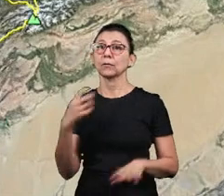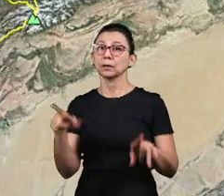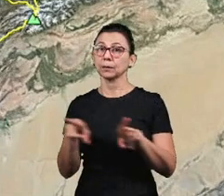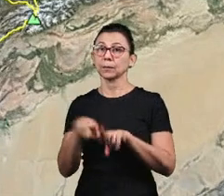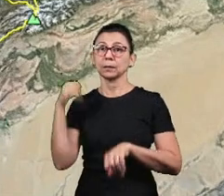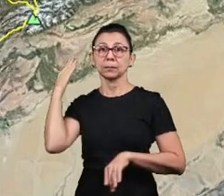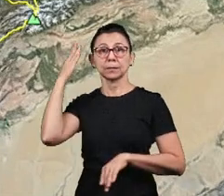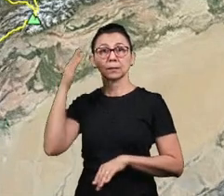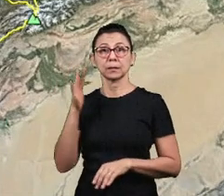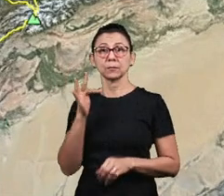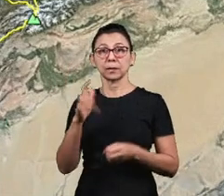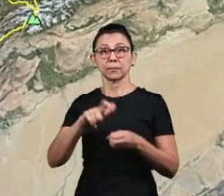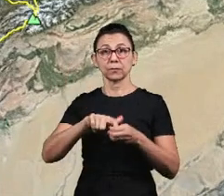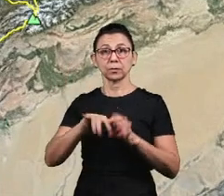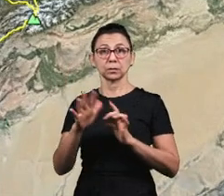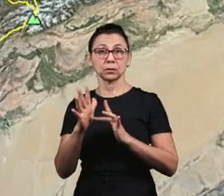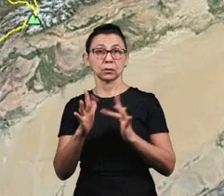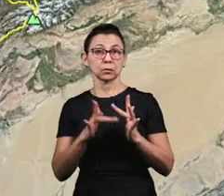du Seigneur Jésus.